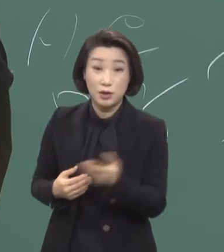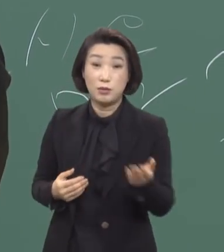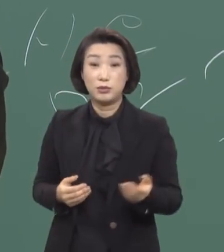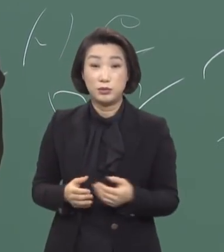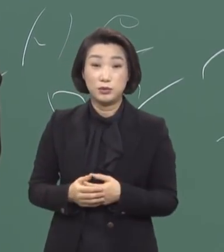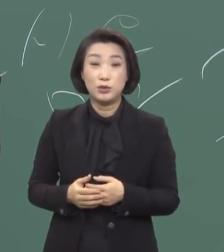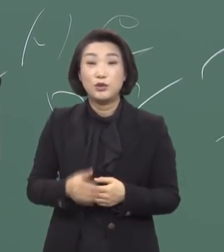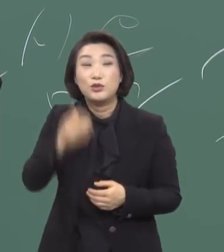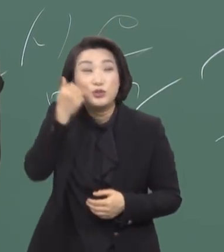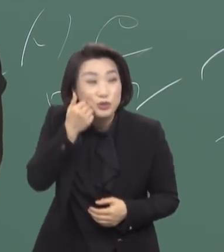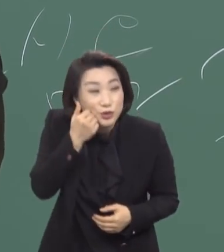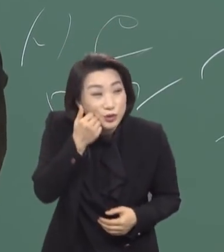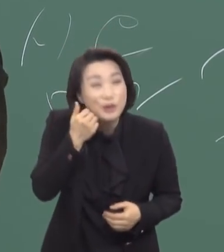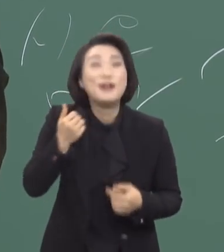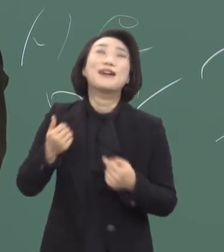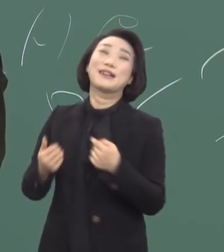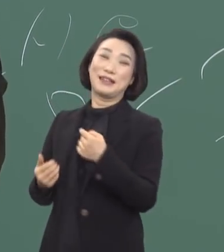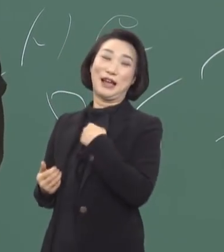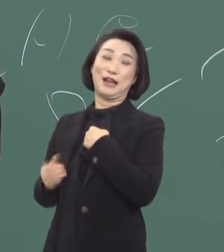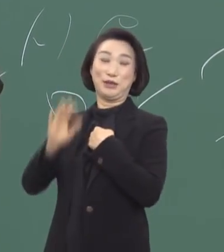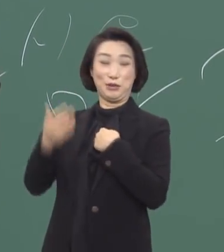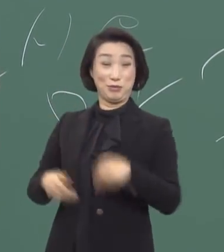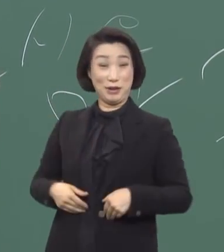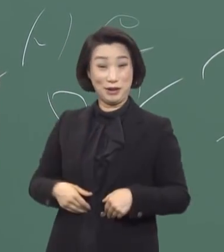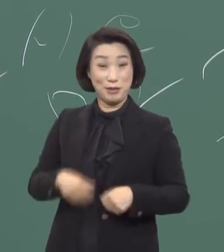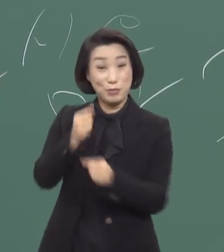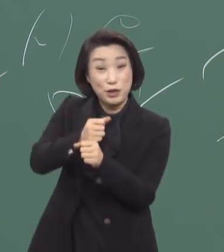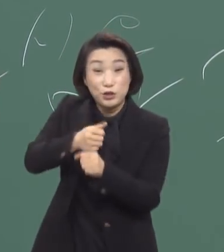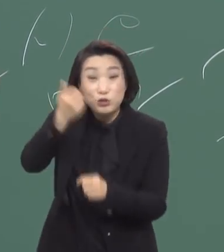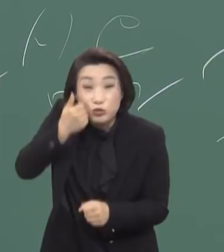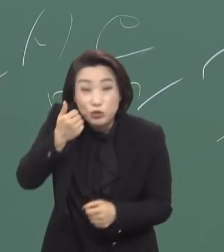누가 돼야 돼? 누가 만들어?